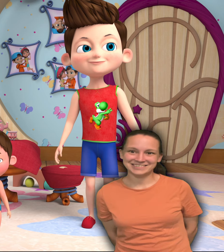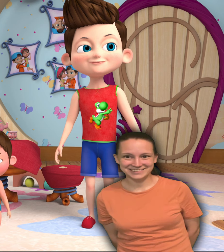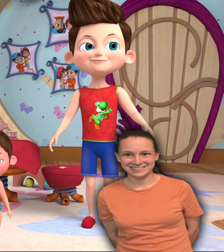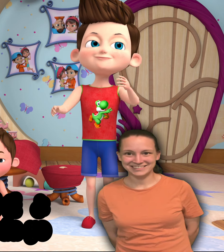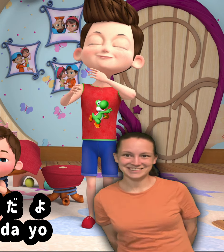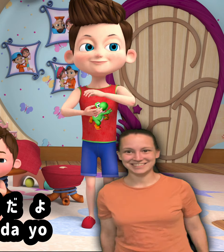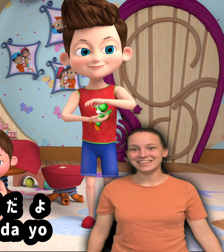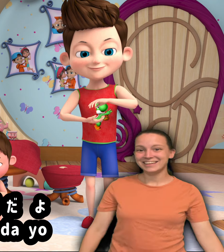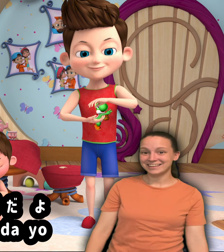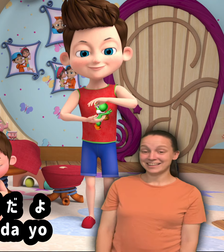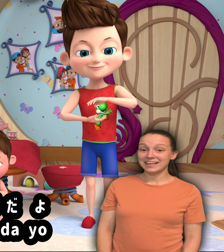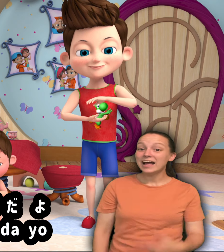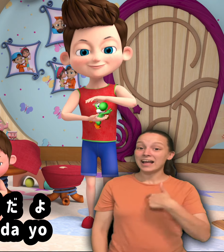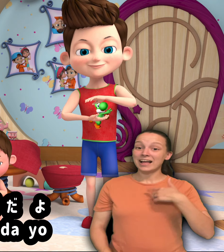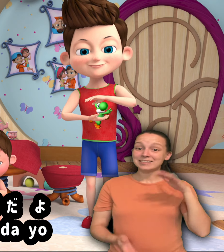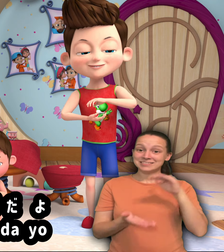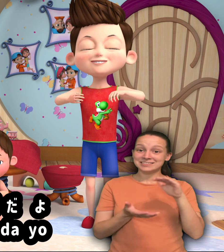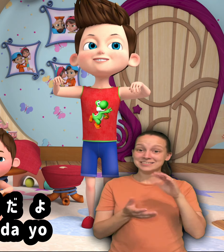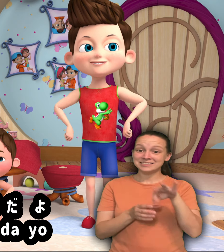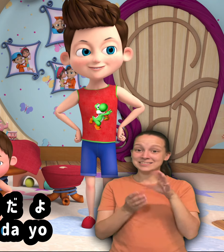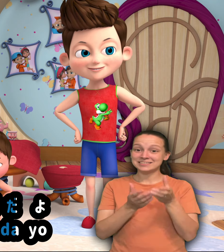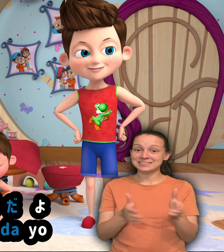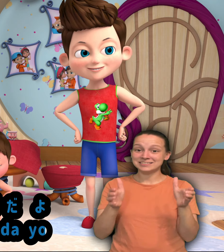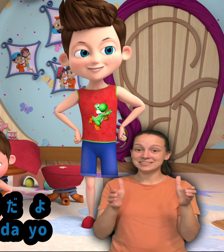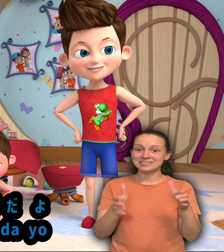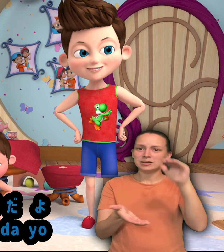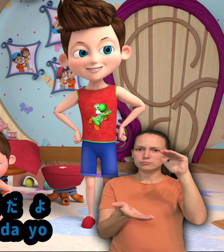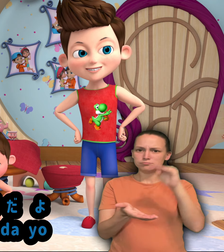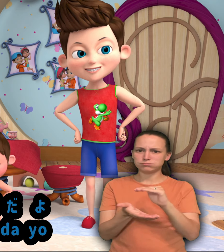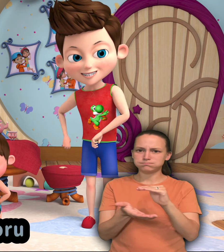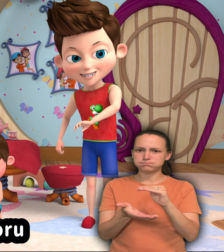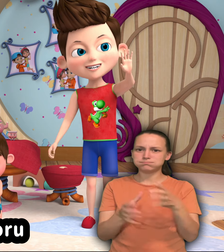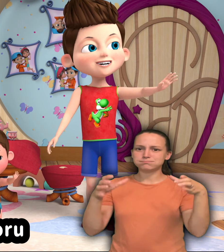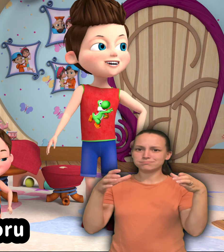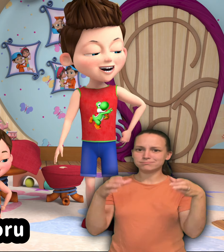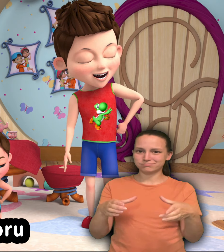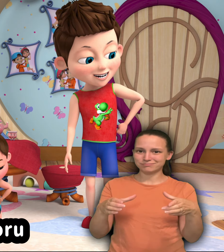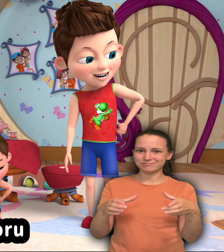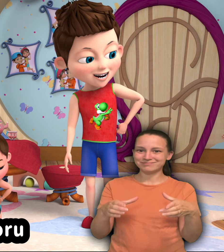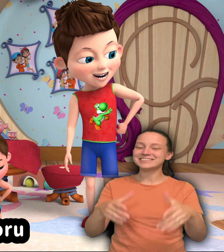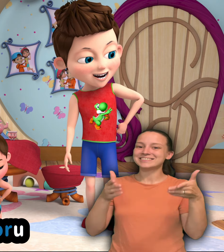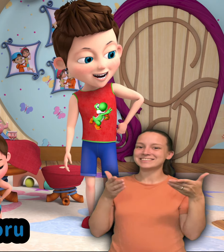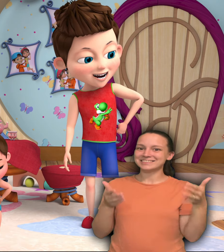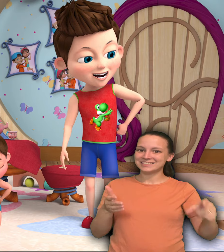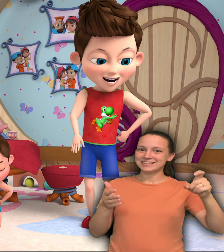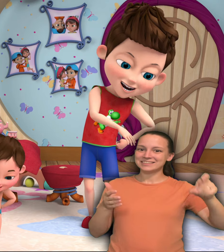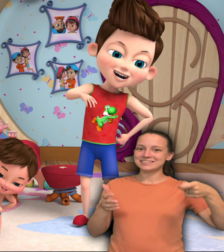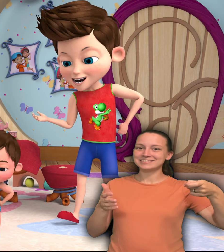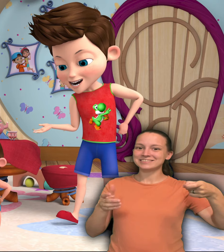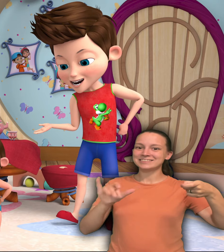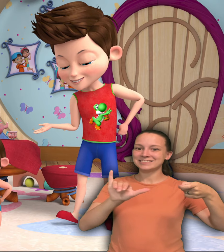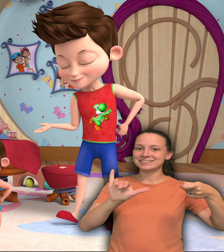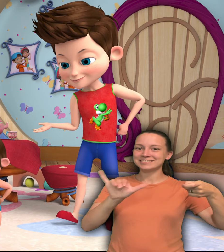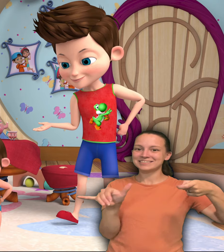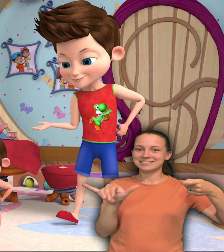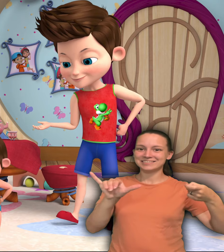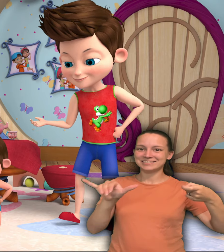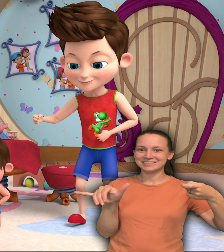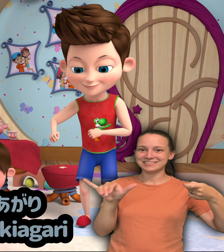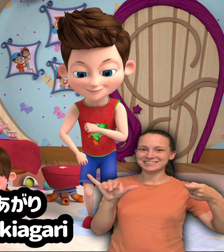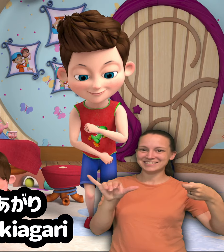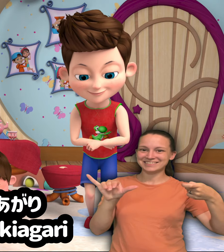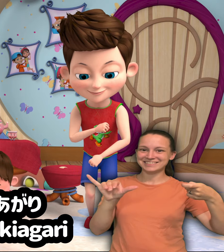ね僕はテポジョブだよここはハンドルここは